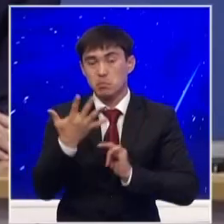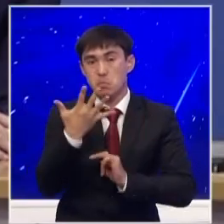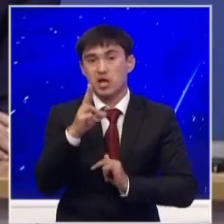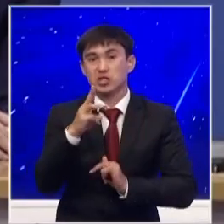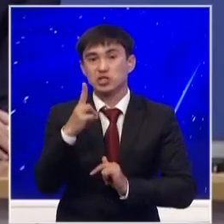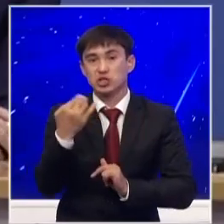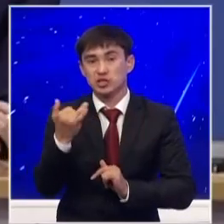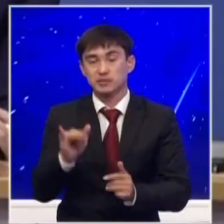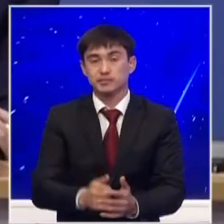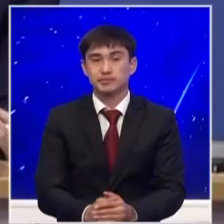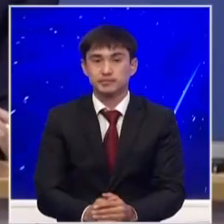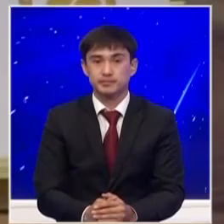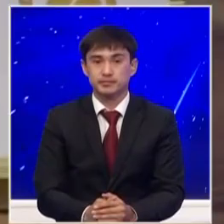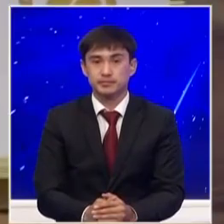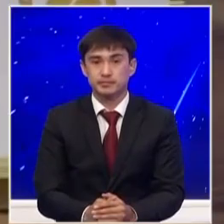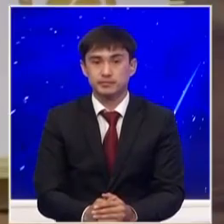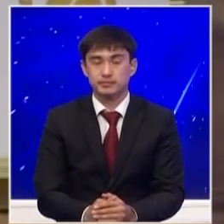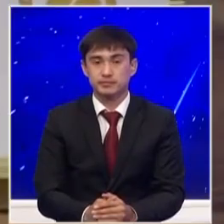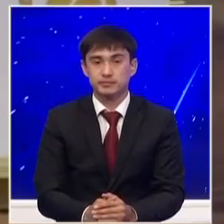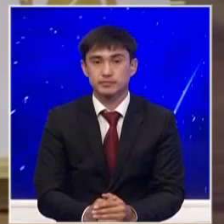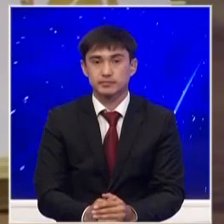интернет 5G.